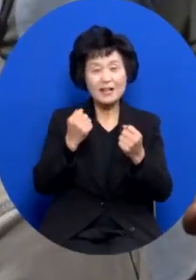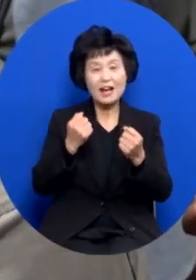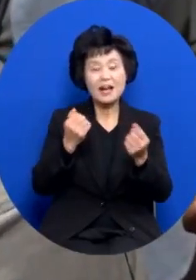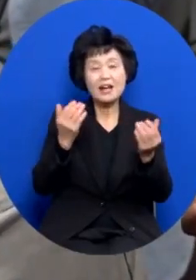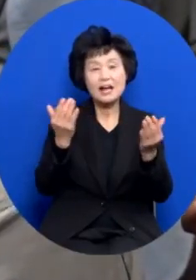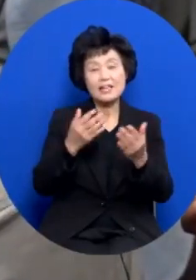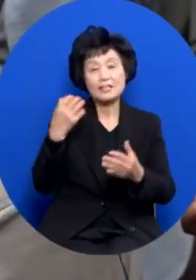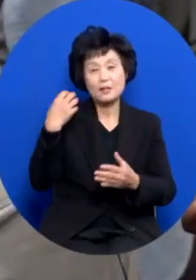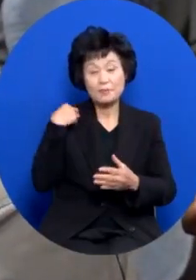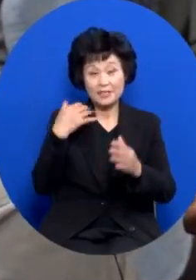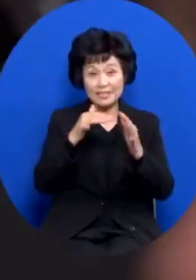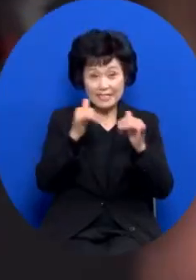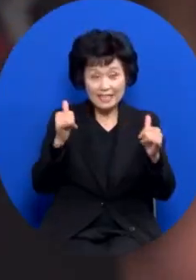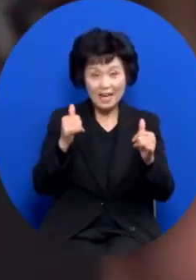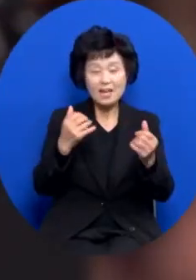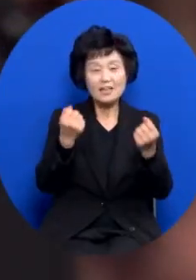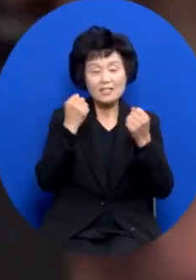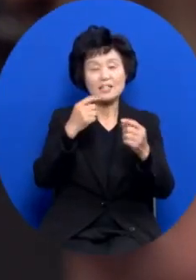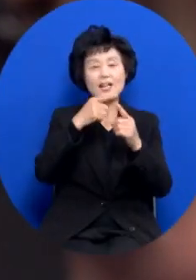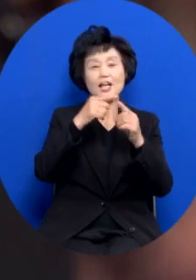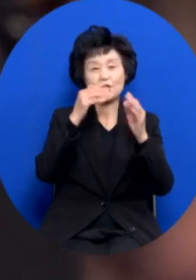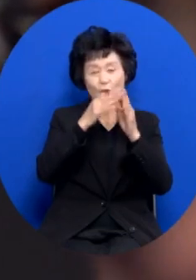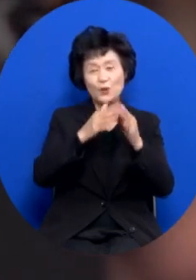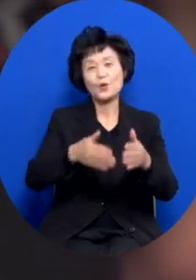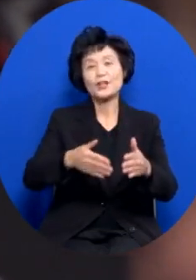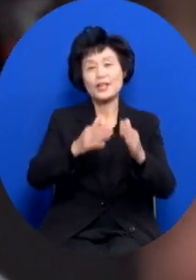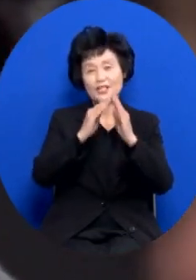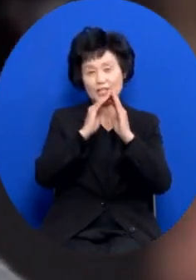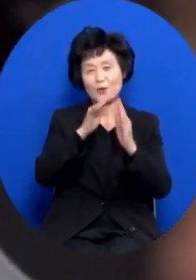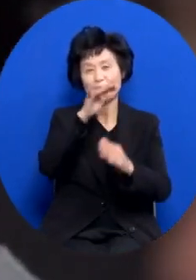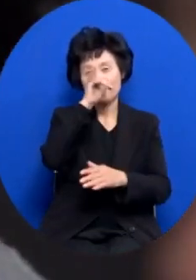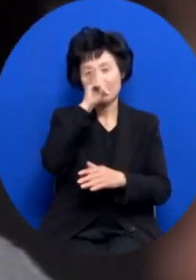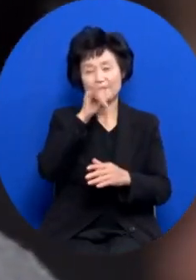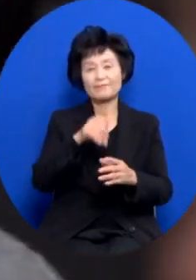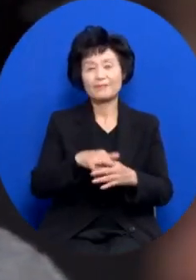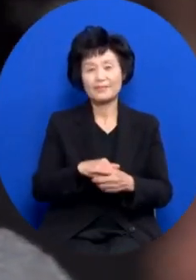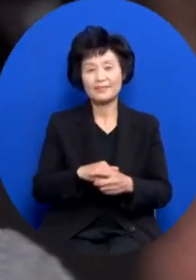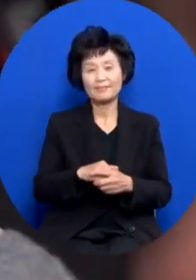건강한 교회를 세워가고 있습니다. CTS 뉴스 이유리입니다.